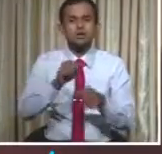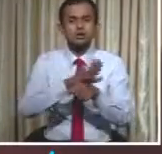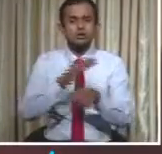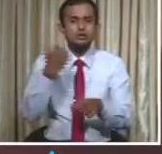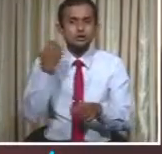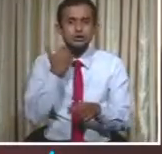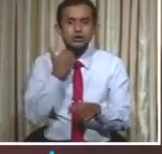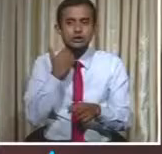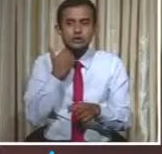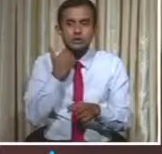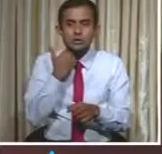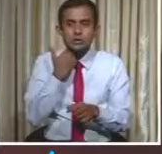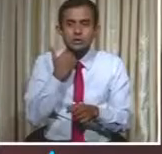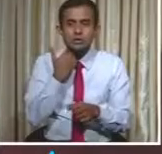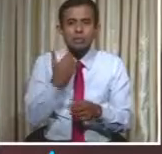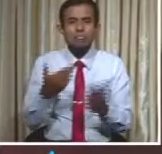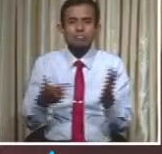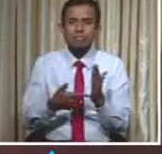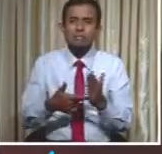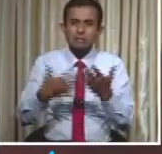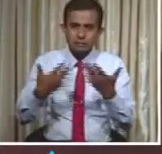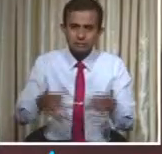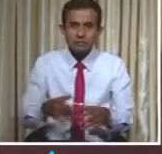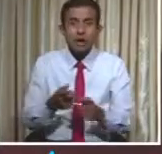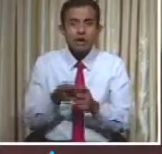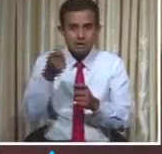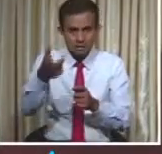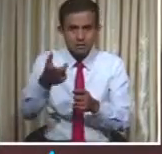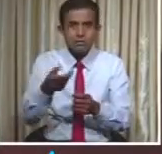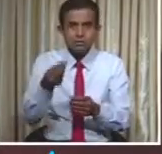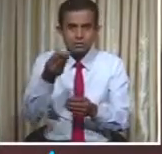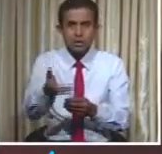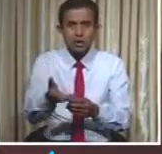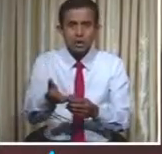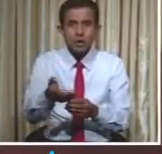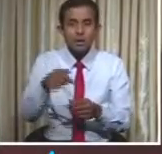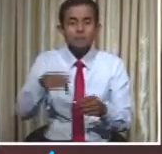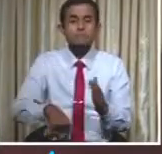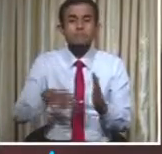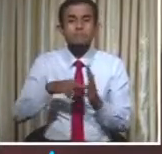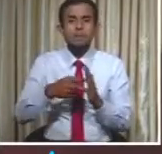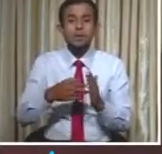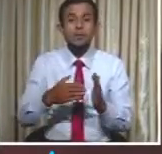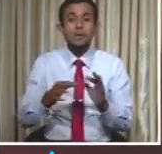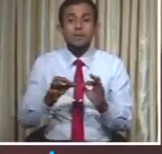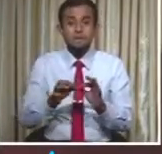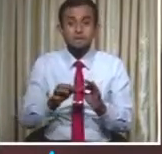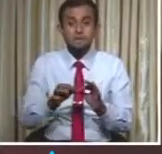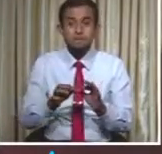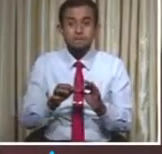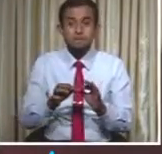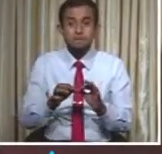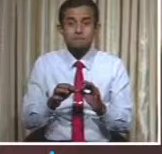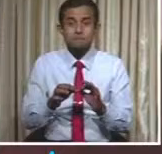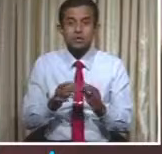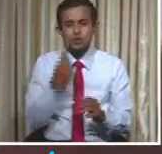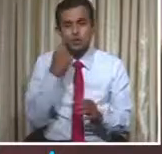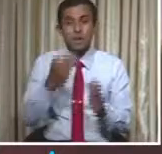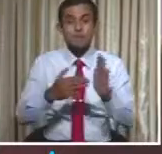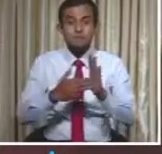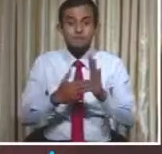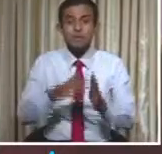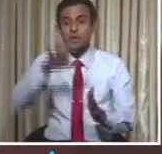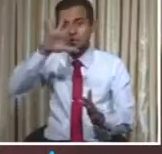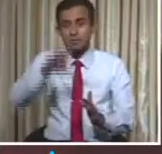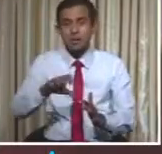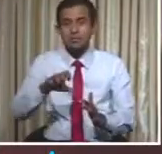ව්‍යසනයෙන් ආපදා වලට ලක් වූ අයට වන්දි ගෙවන්න වෙන් කරා. දැන් මෙදා අයවැයෙන් තවත් රුපියල් බිලියන සමහරවිට මිලියන